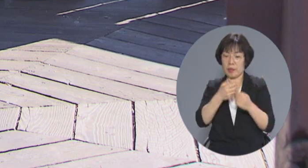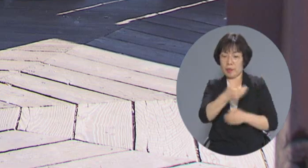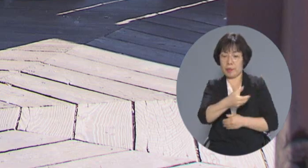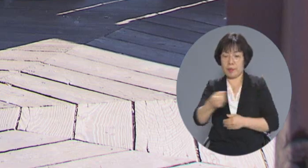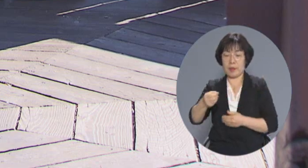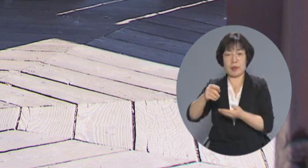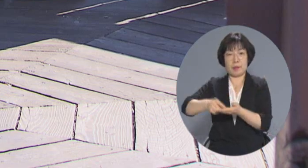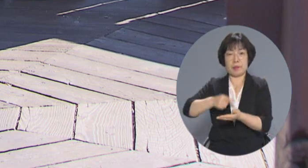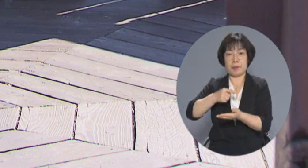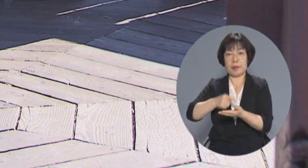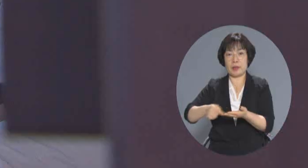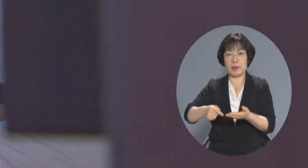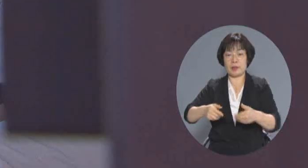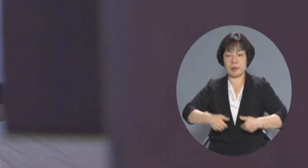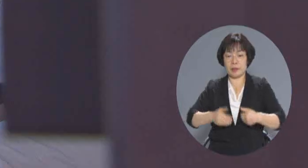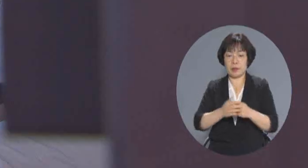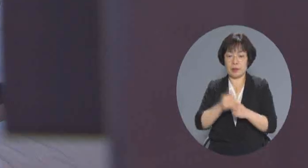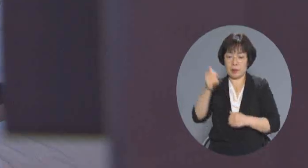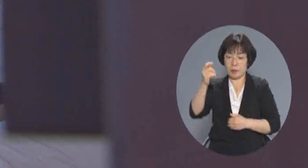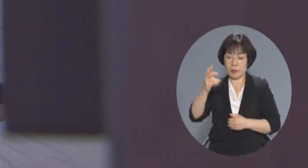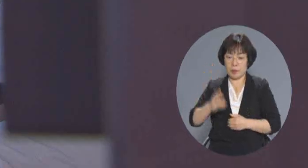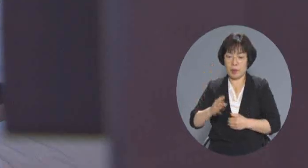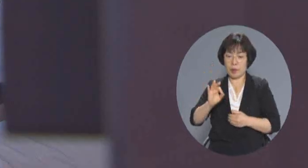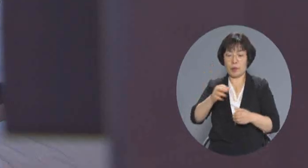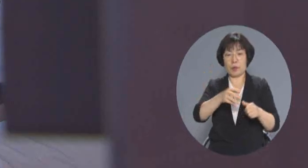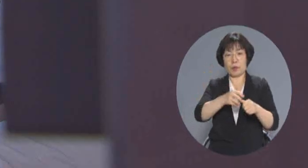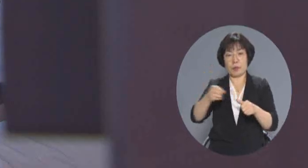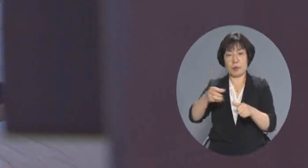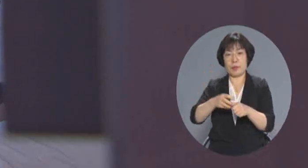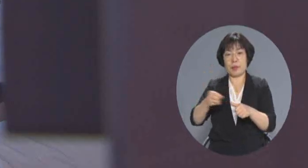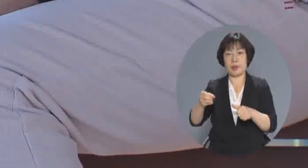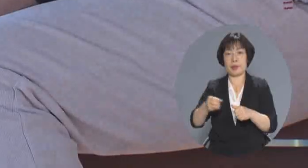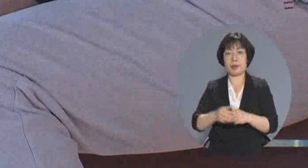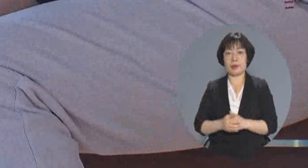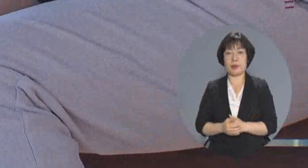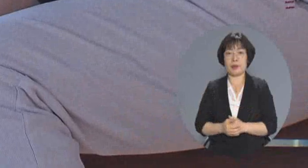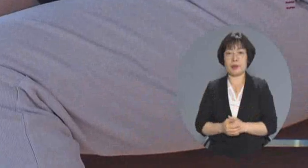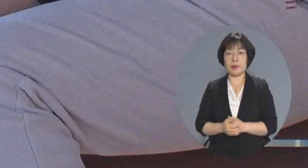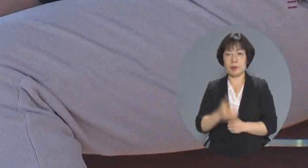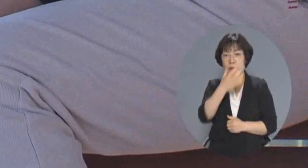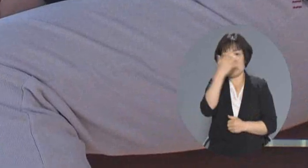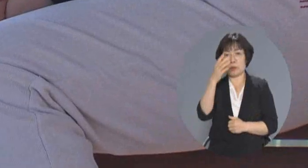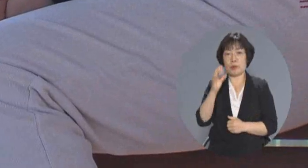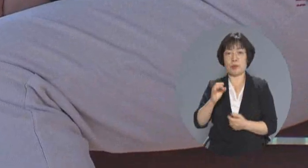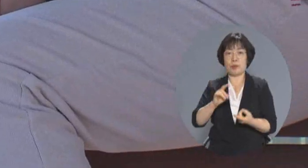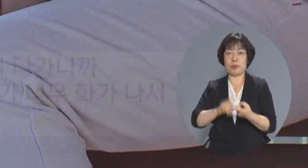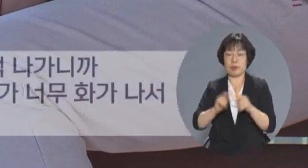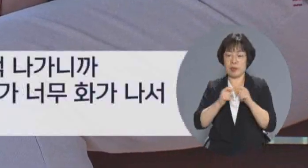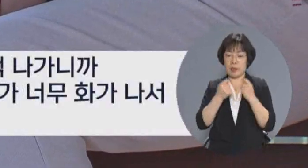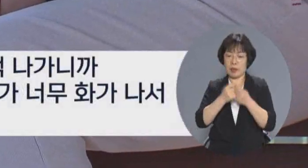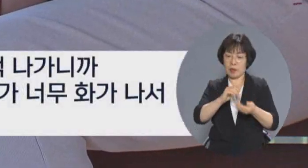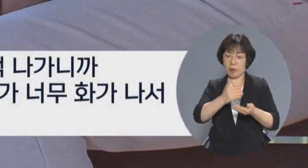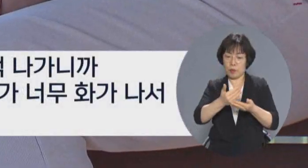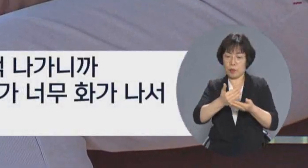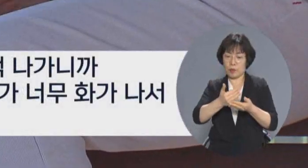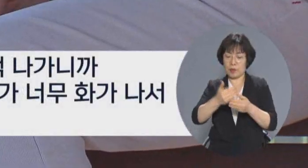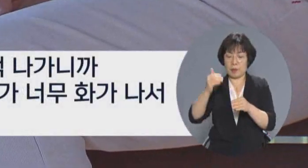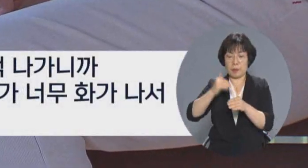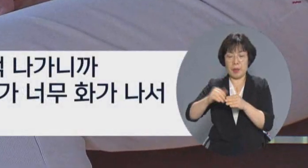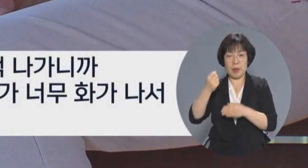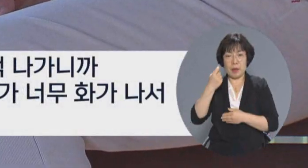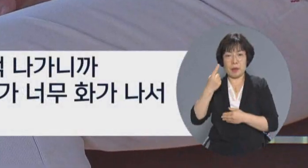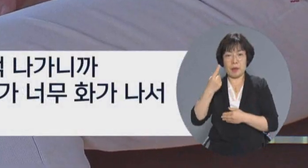빌린 돈을 갚아야 한다며 그동안 수차례 돈을 인출해 갔습니다. 후원금에서 개인 통장으로 한 달에